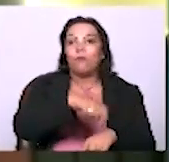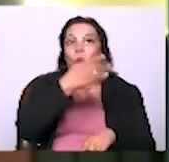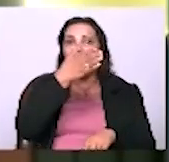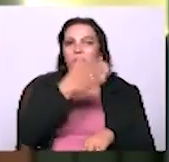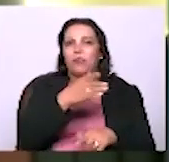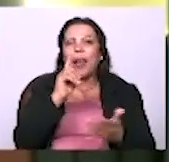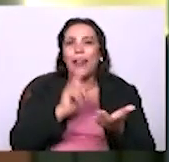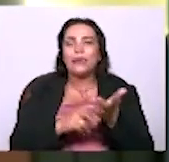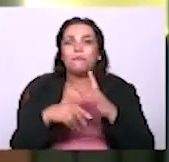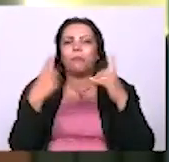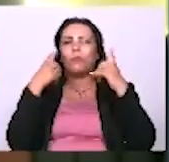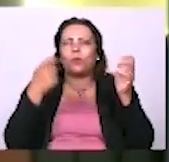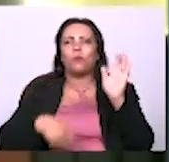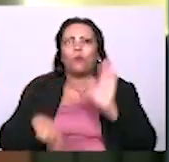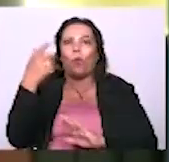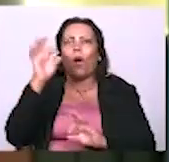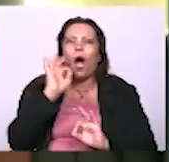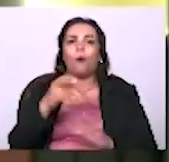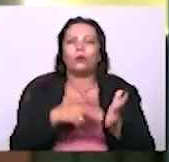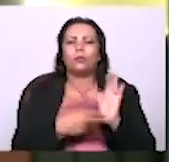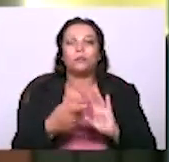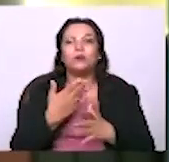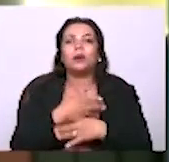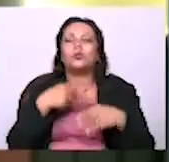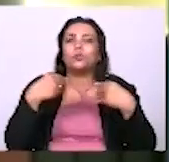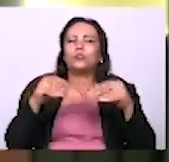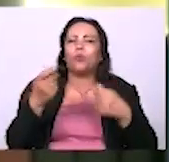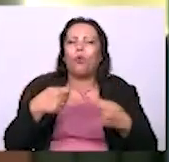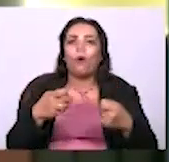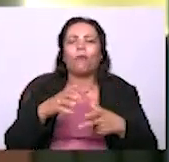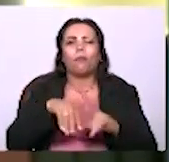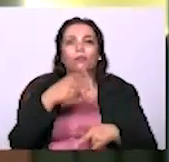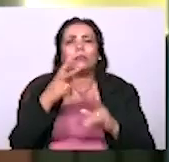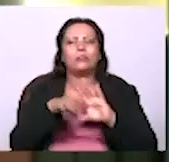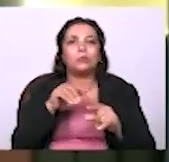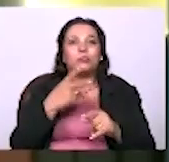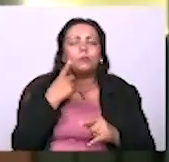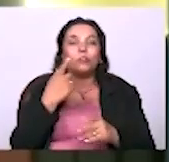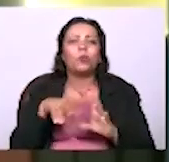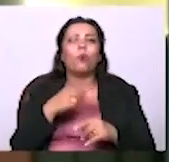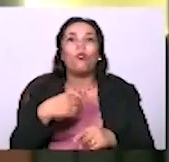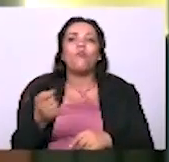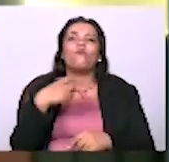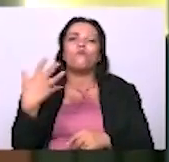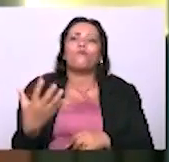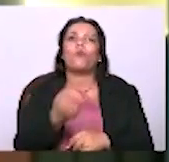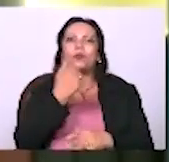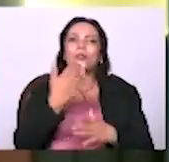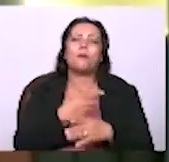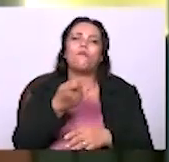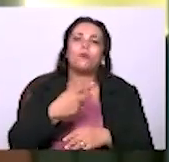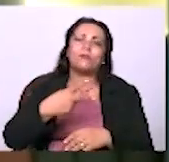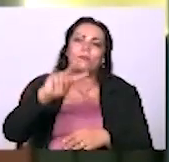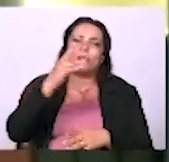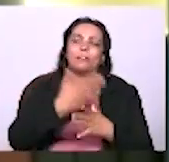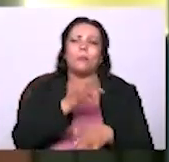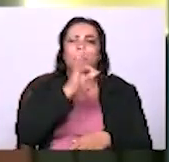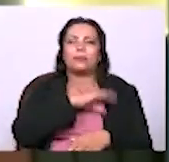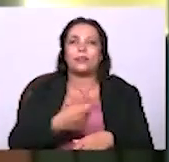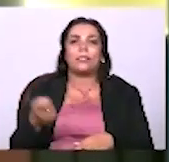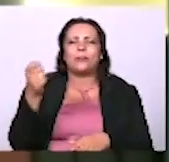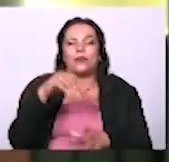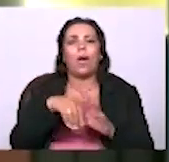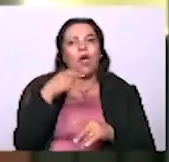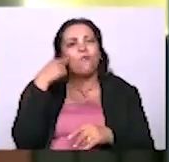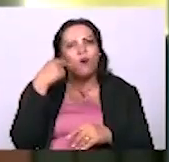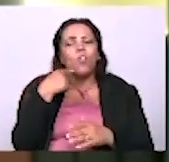المنتجات البتروليه بالنسبه للتجار او بالنسبه للمنتجين ويعتبروها فرصه لرفع الاسعار بدرجه كبيره انا